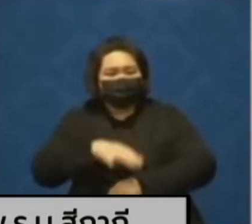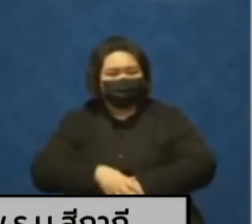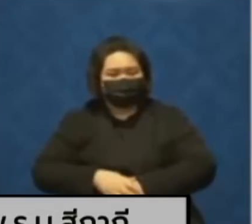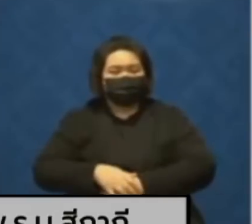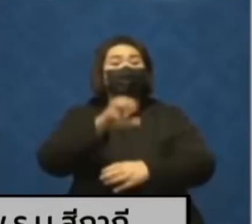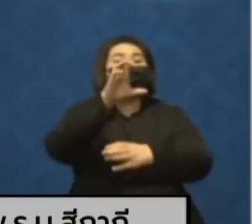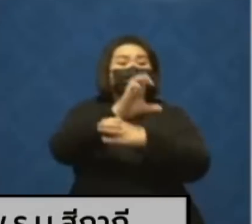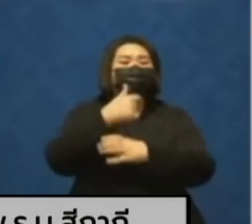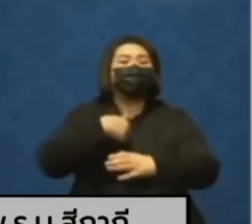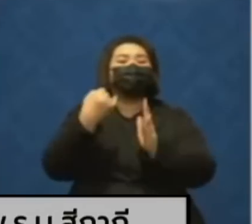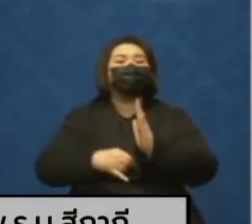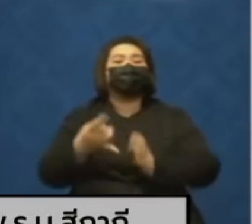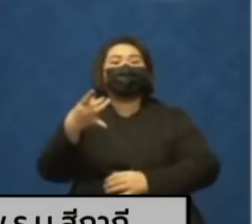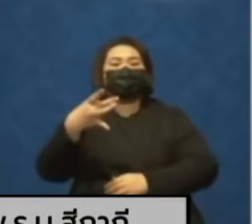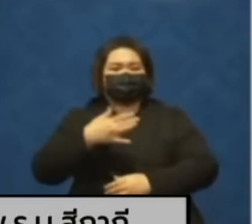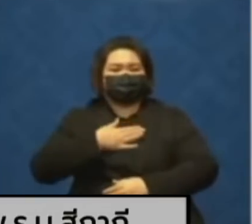วผมผข้อบางครัข้อไหน